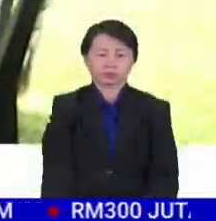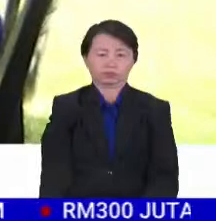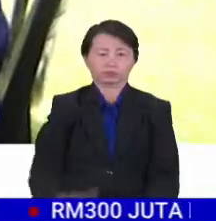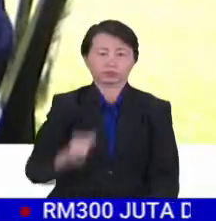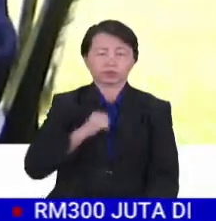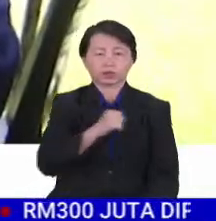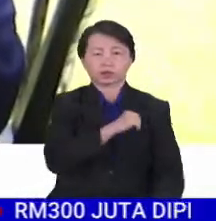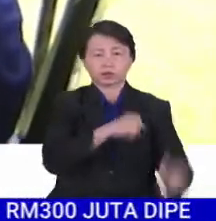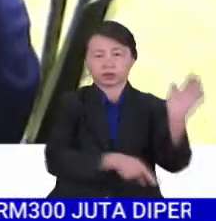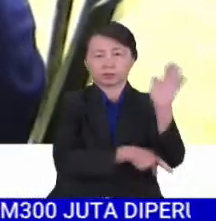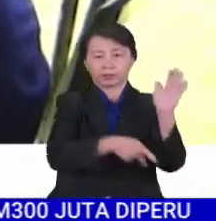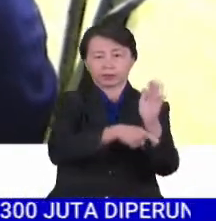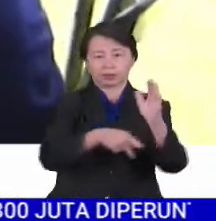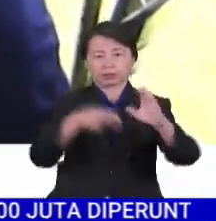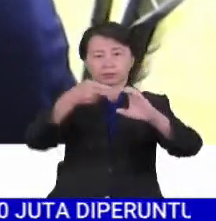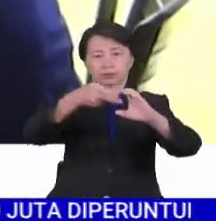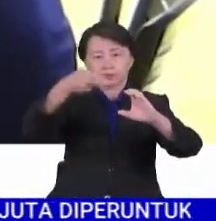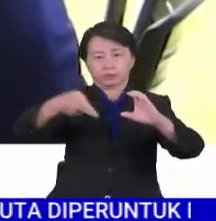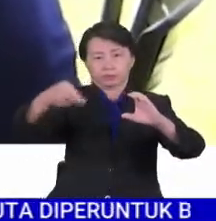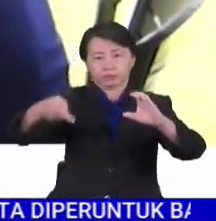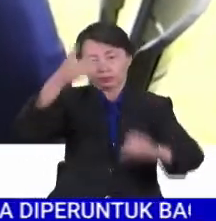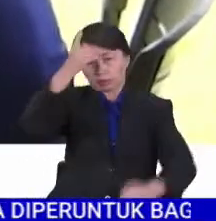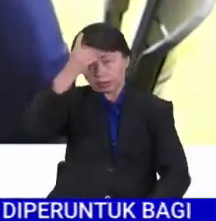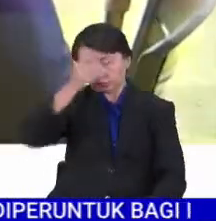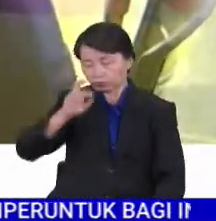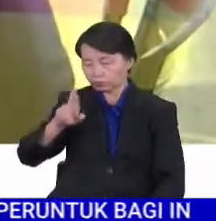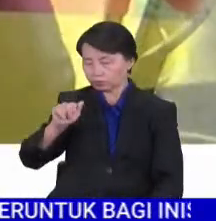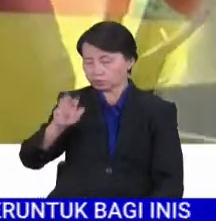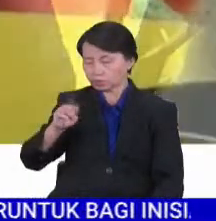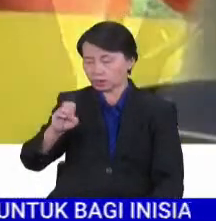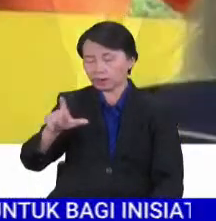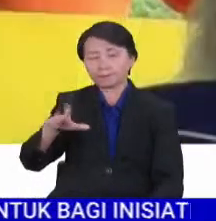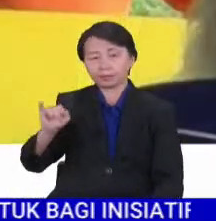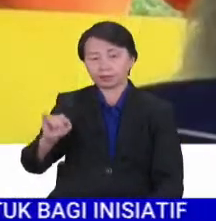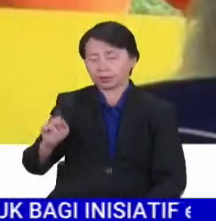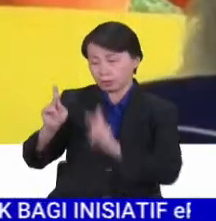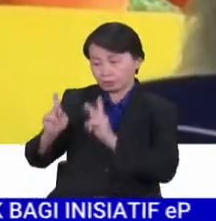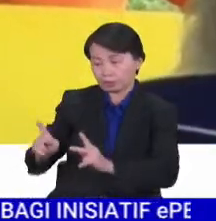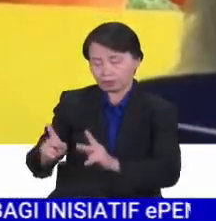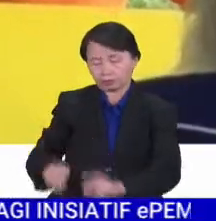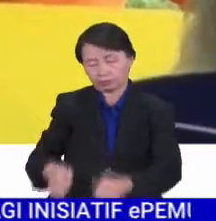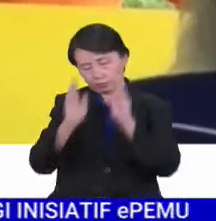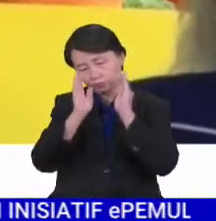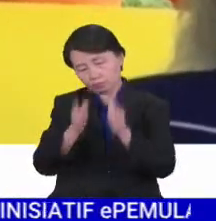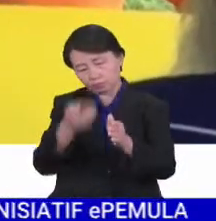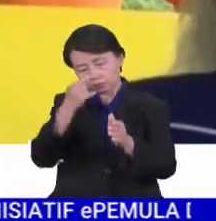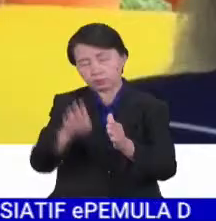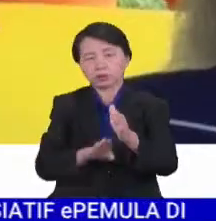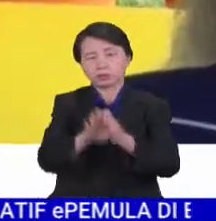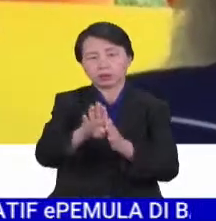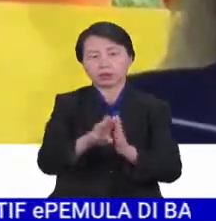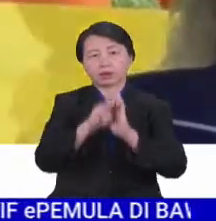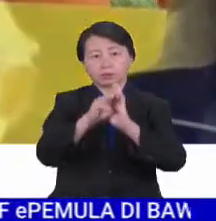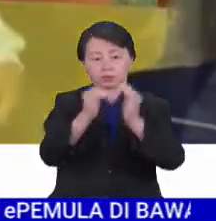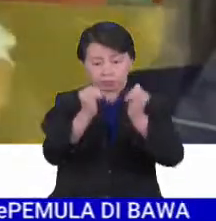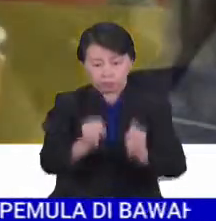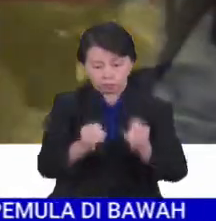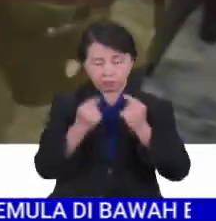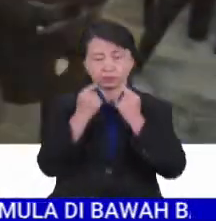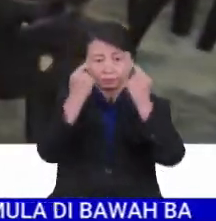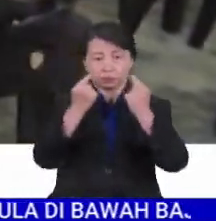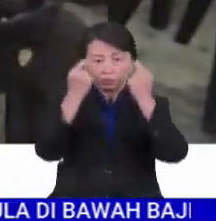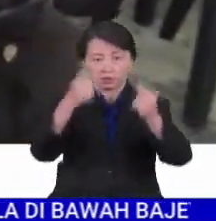Ahli Parlimen Cameron Highlands, Datuk Ramli Mohamad Noor berkata, pihaknya sentiasa memberi penekanan untuk pembangunan model insan yang